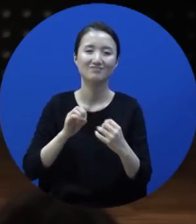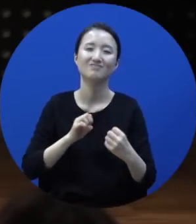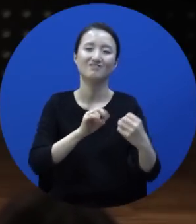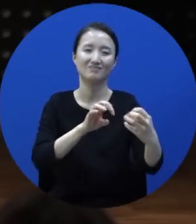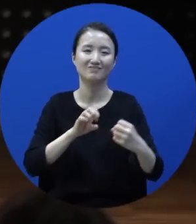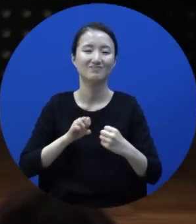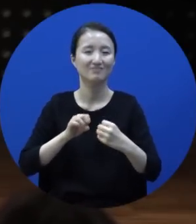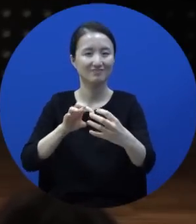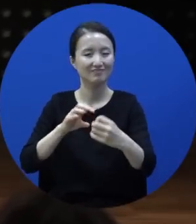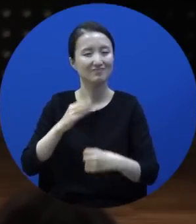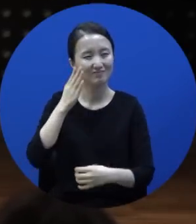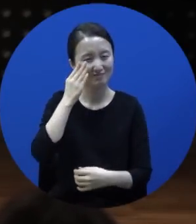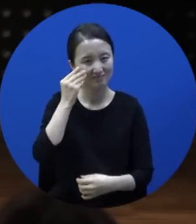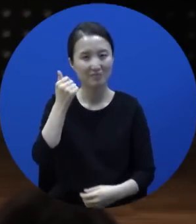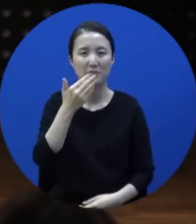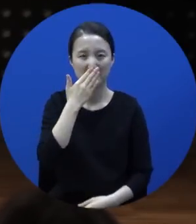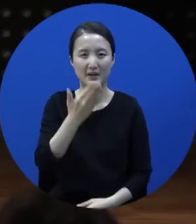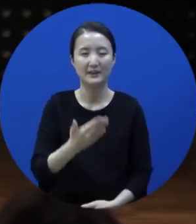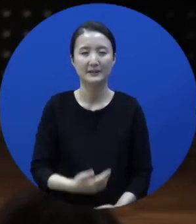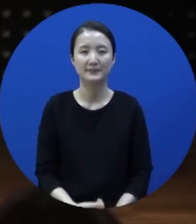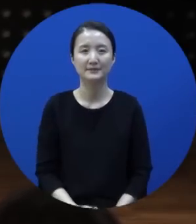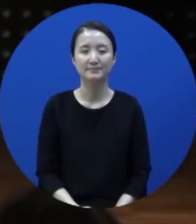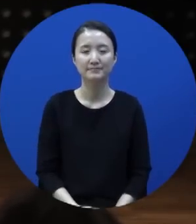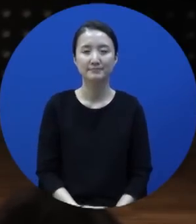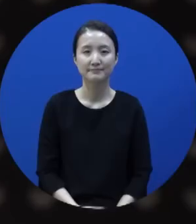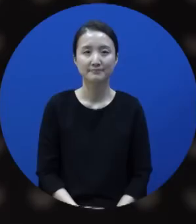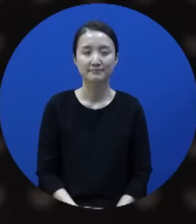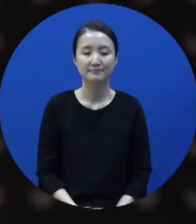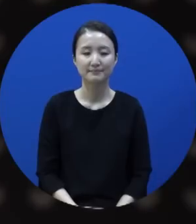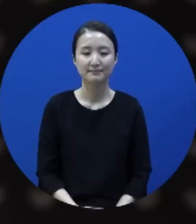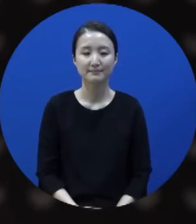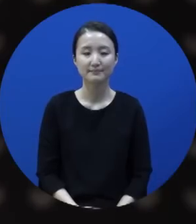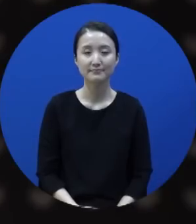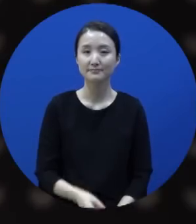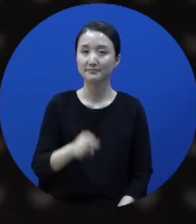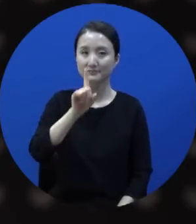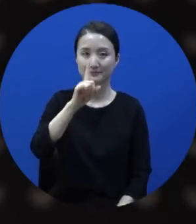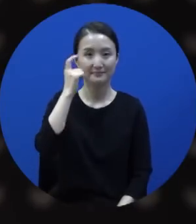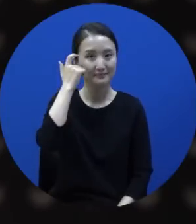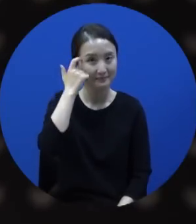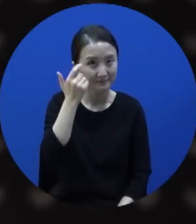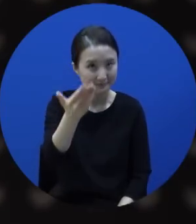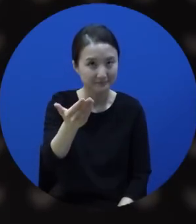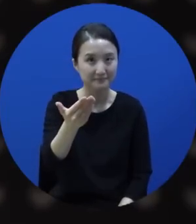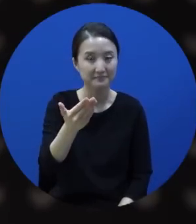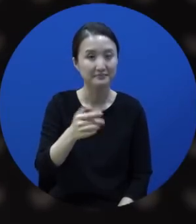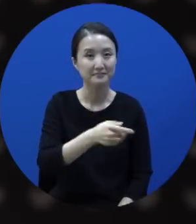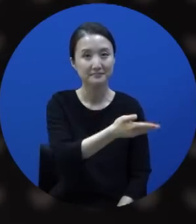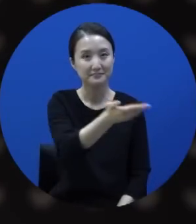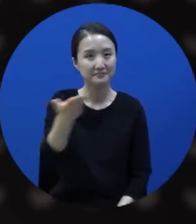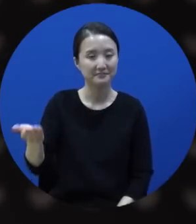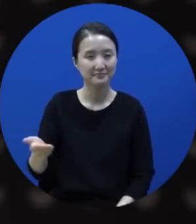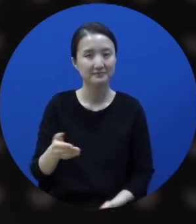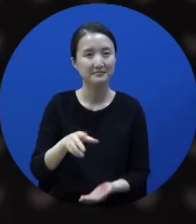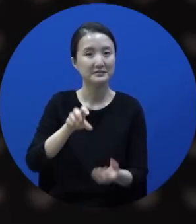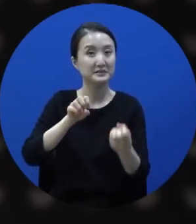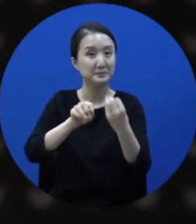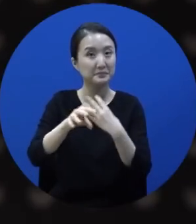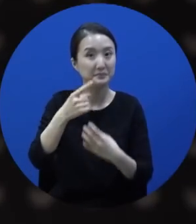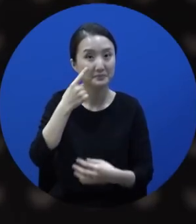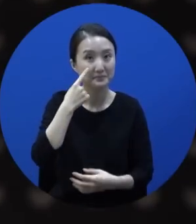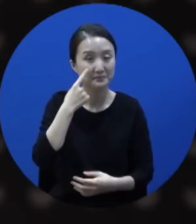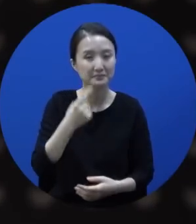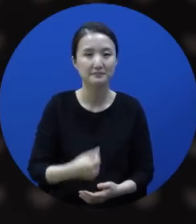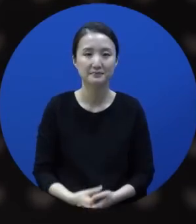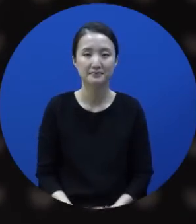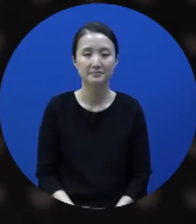수 있지 않을까라는 생각이 드네요. 네. 제가 한번 퀴즈를 내볼게요. 자, 간판도